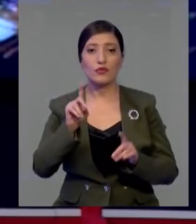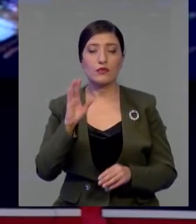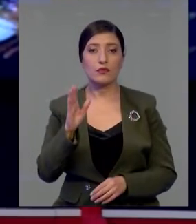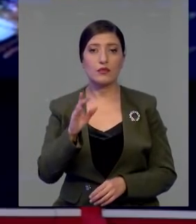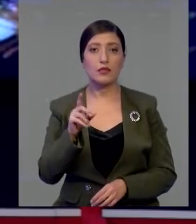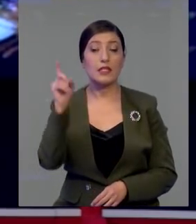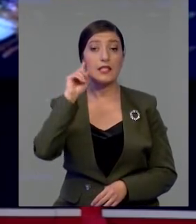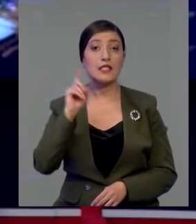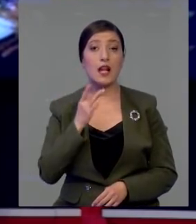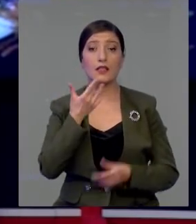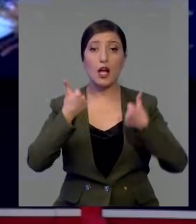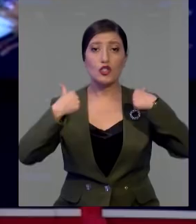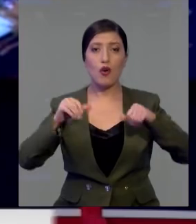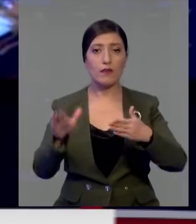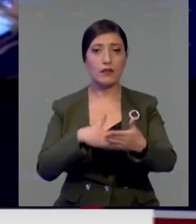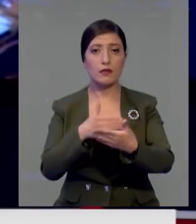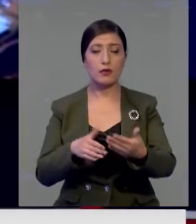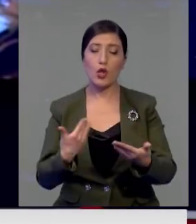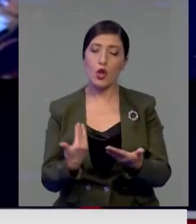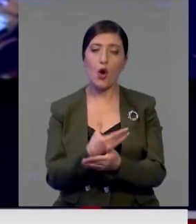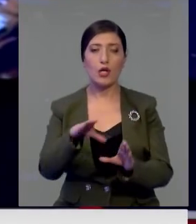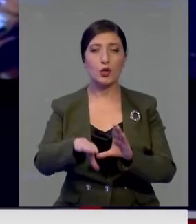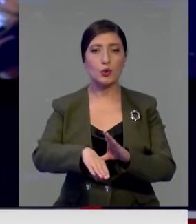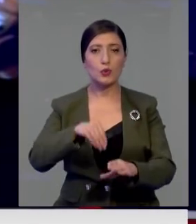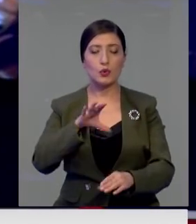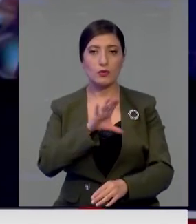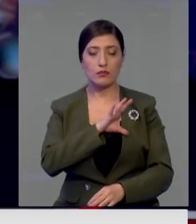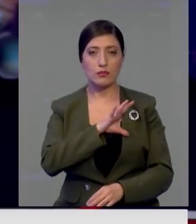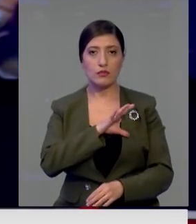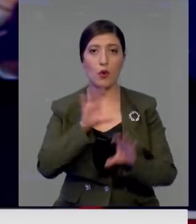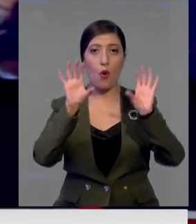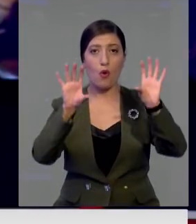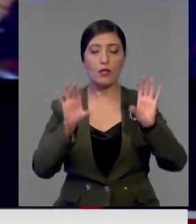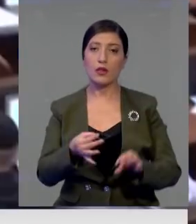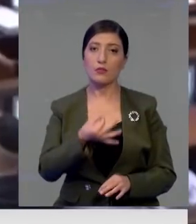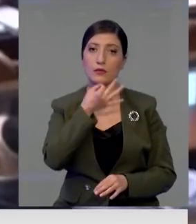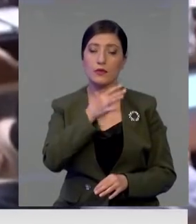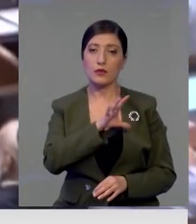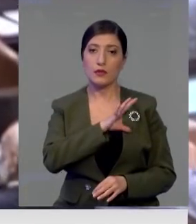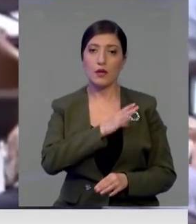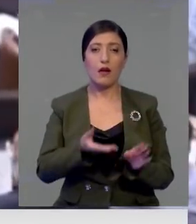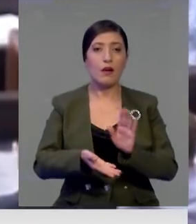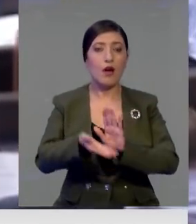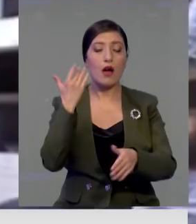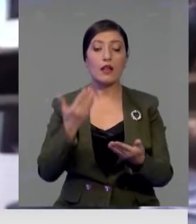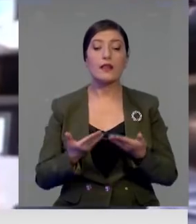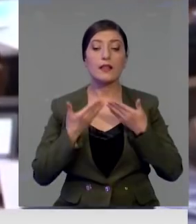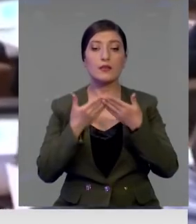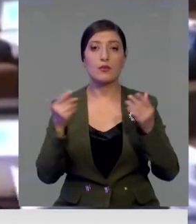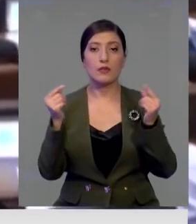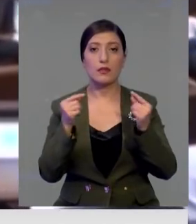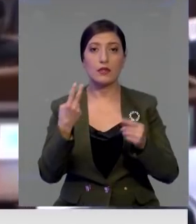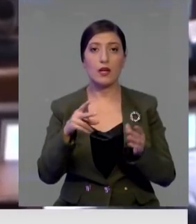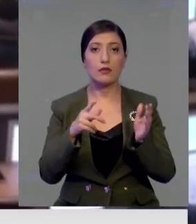Իսրայելի խորհրդարան ինքնալուծարվել է ու նոր ընտրություններ նշանակել։ Օրինագիծը հավանության է արժանացել դեռ նախնական ընթերցմամբ։